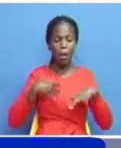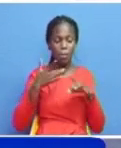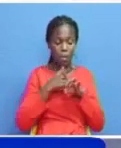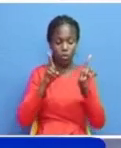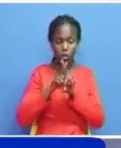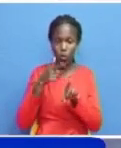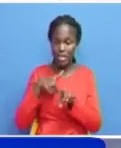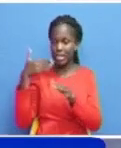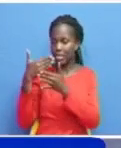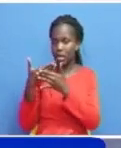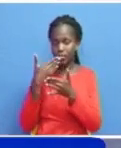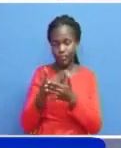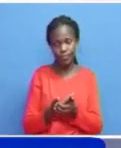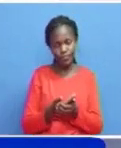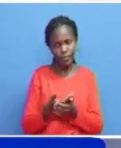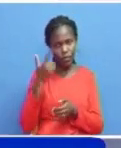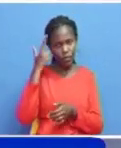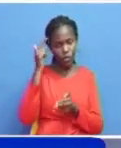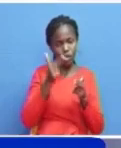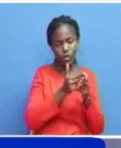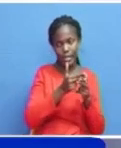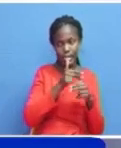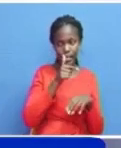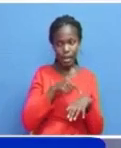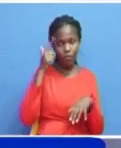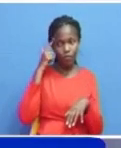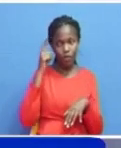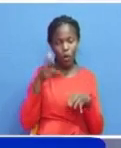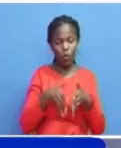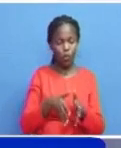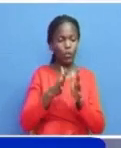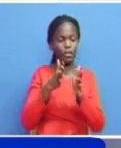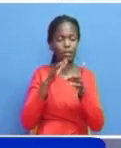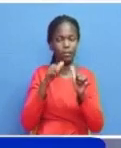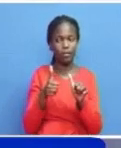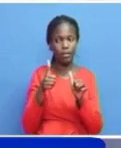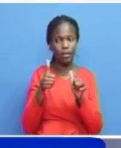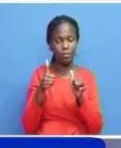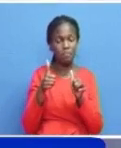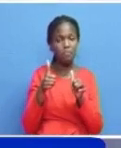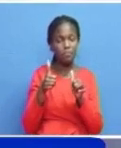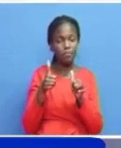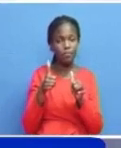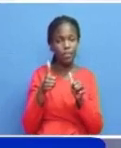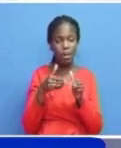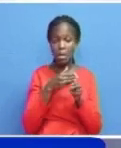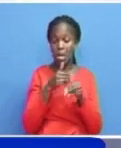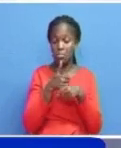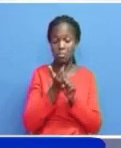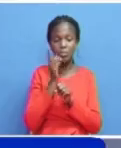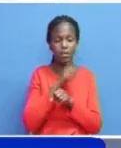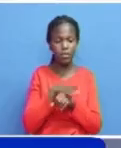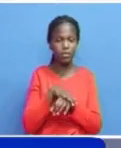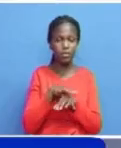pia tunashukuru kwa muda mfupi kwa zile barabara ambazo pia zimeweza kuboreshwa